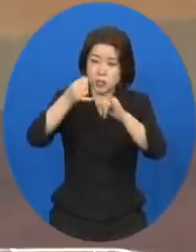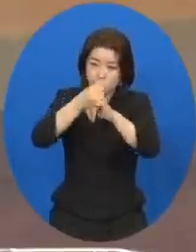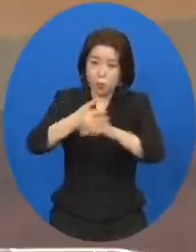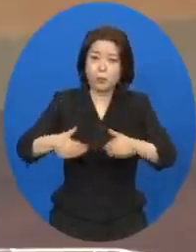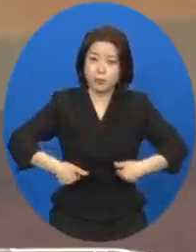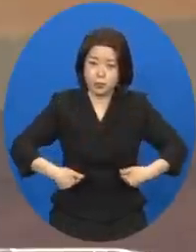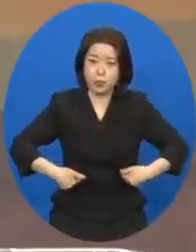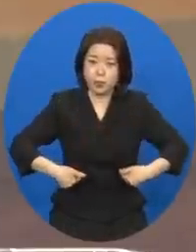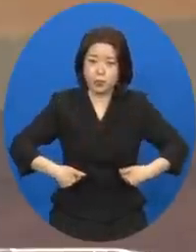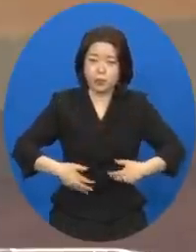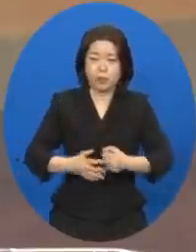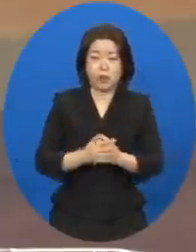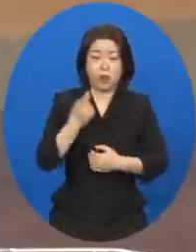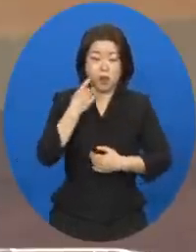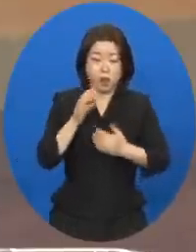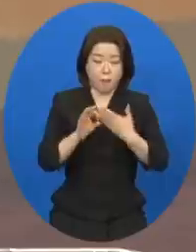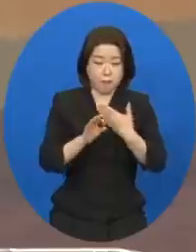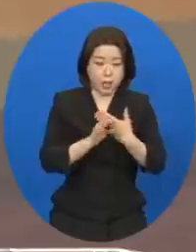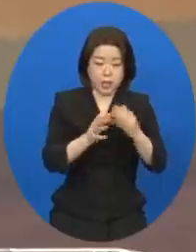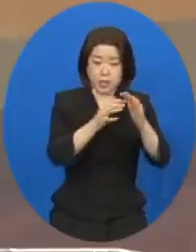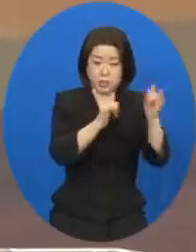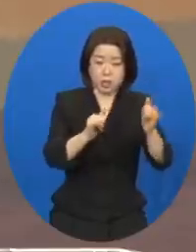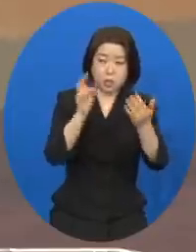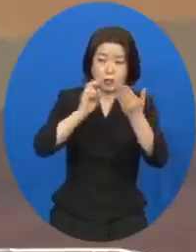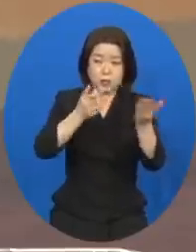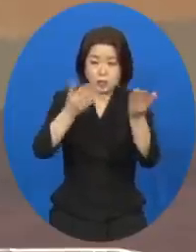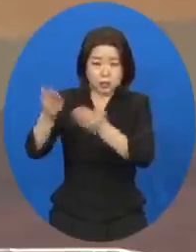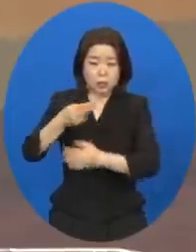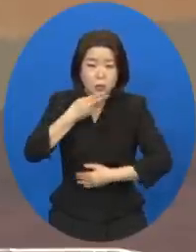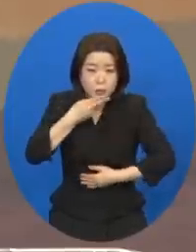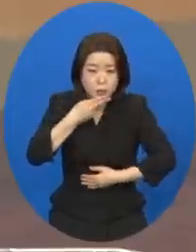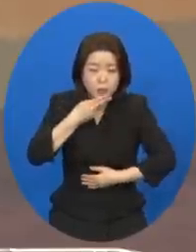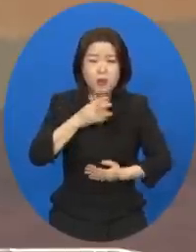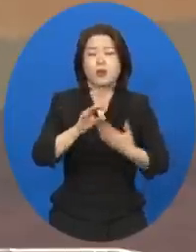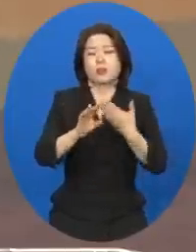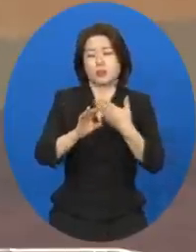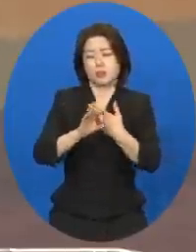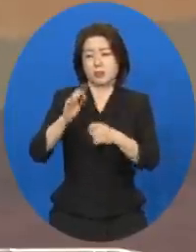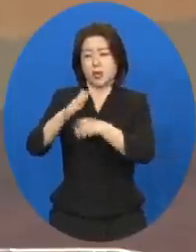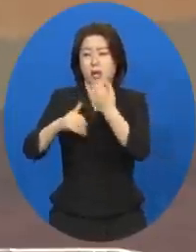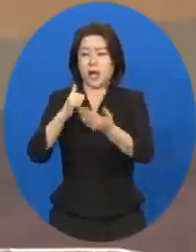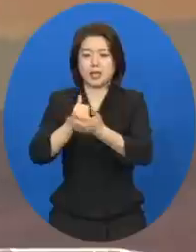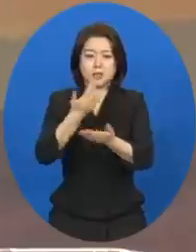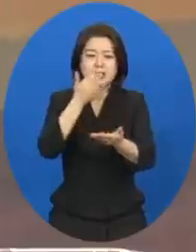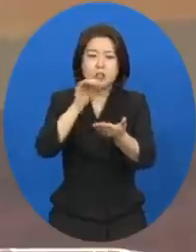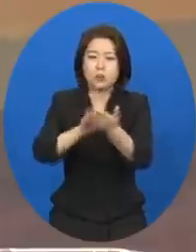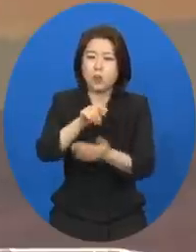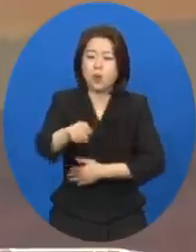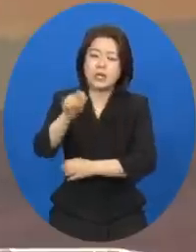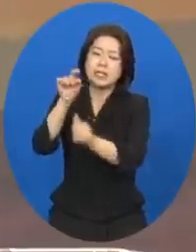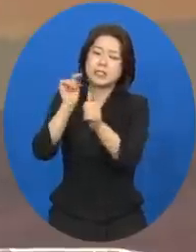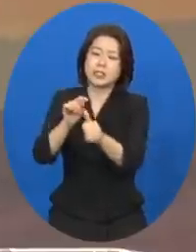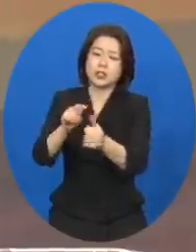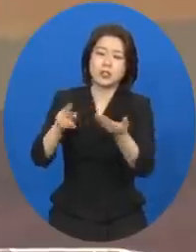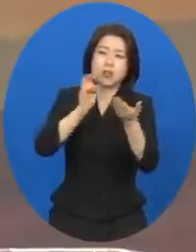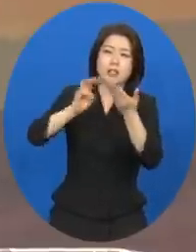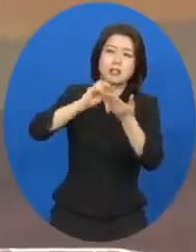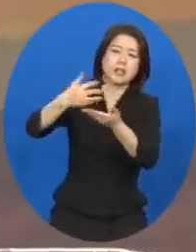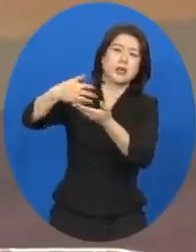만약에 사람이 그런 찬양을 하지 않는다면 하나님이 돌들을 통하여도 그런 찬양을 받으실